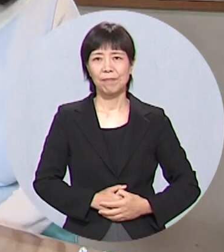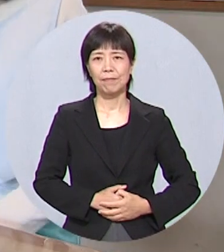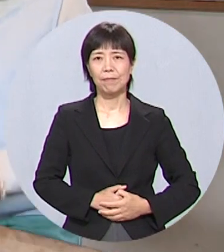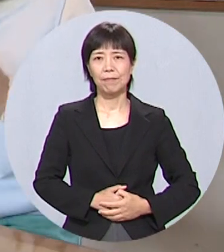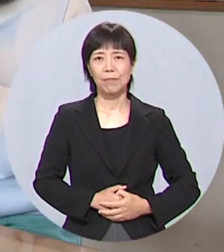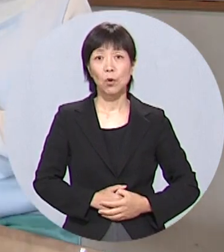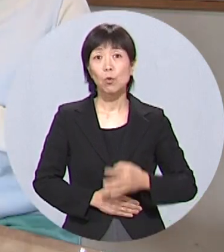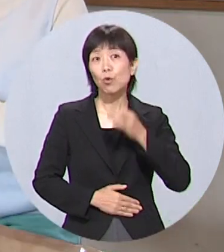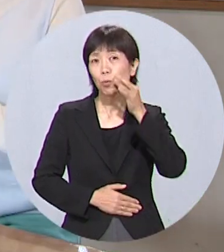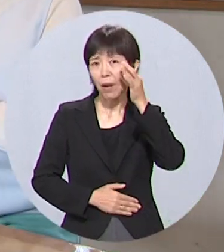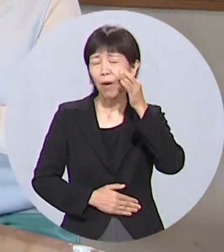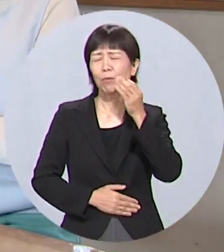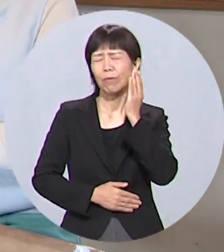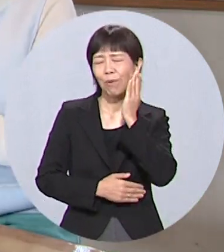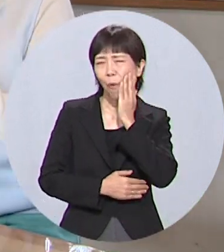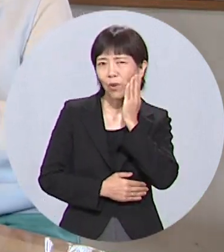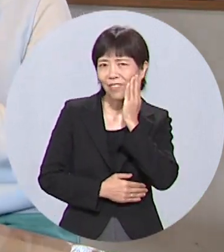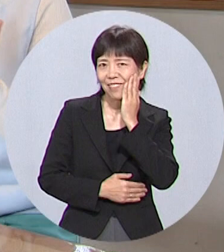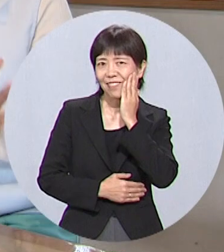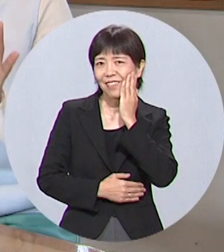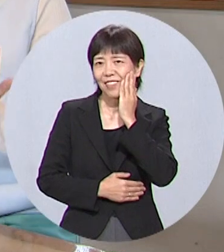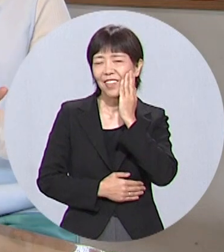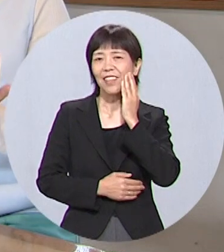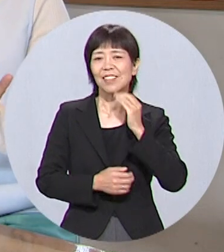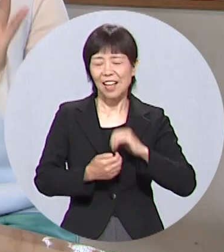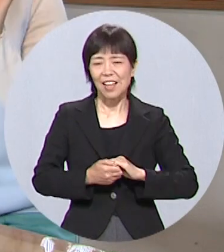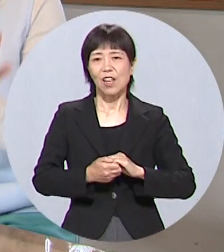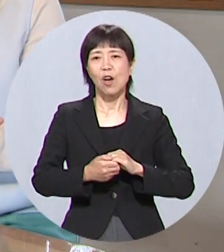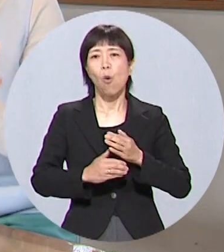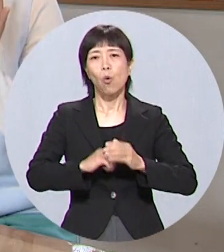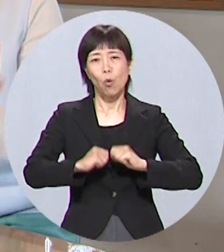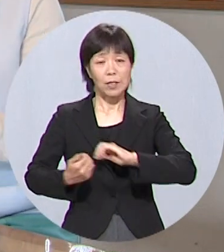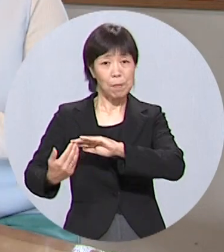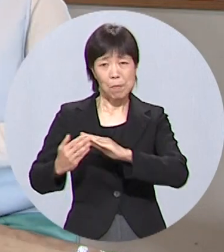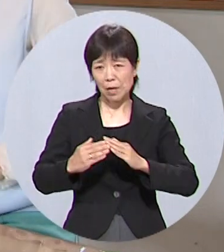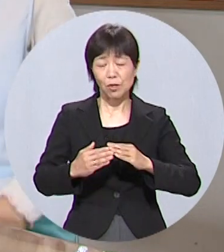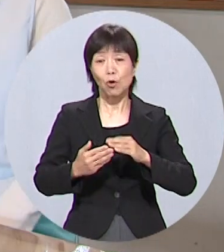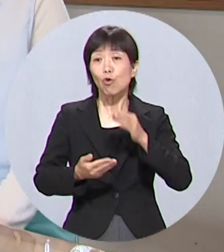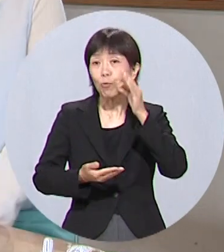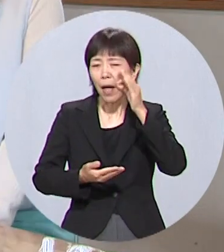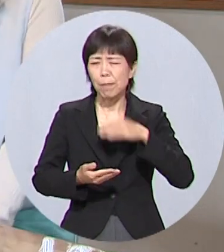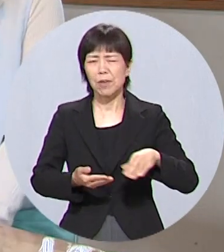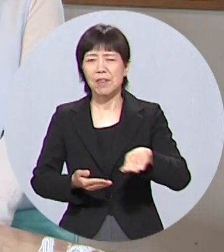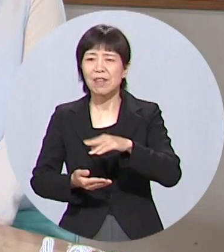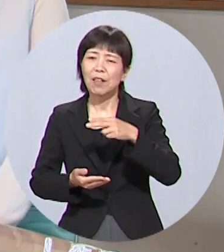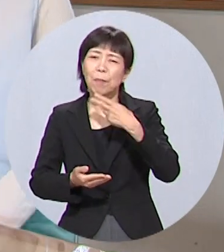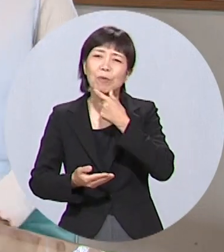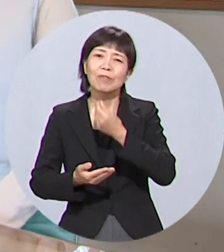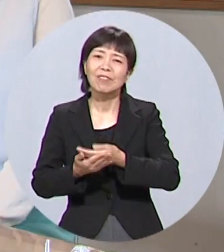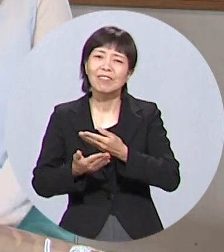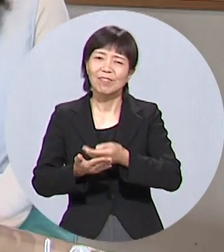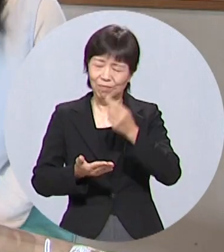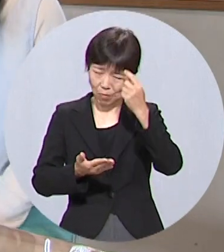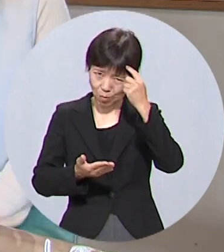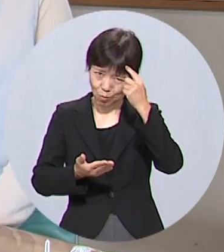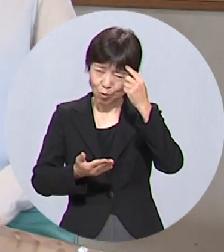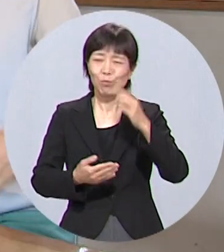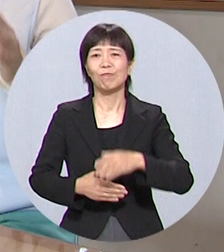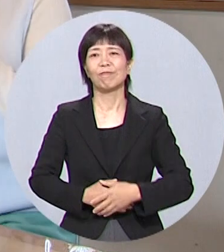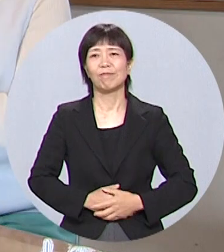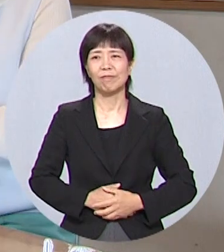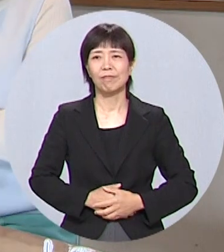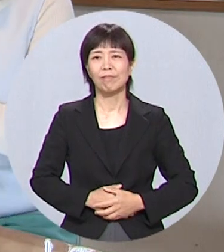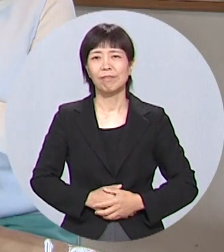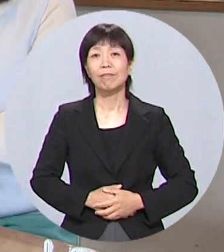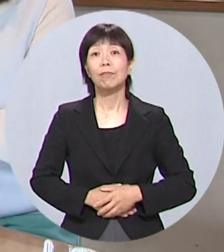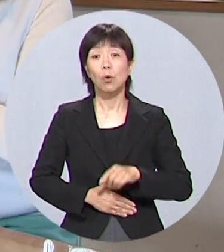あの梅めちゃくちゃ美味しかったので、はい、ぜひあの越生町の梅を皆さんが食べてくれたらいいなと思います。 ありがとうございます。 ありがとうございます。